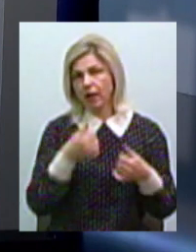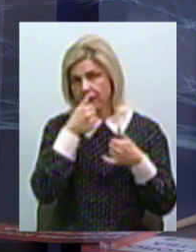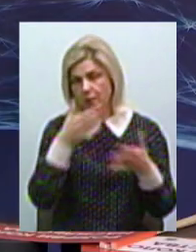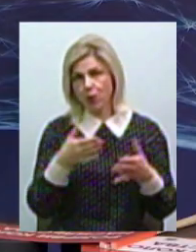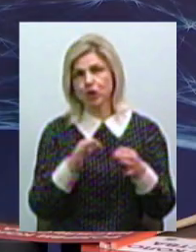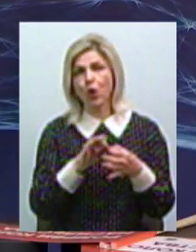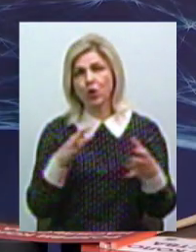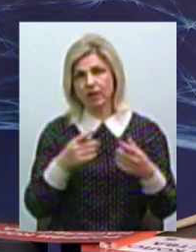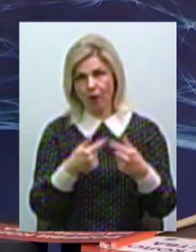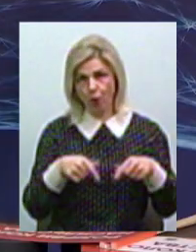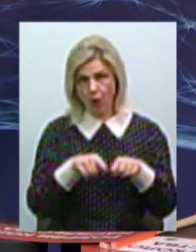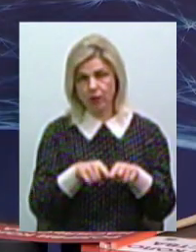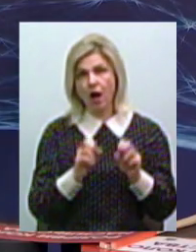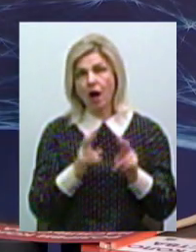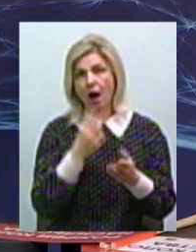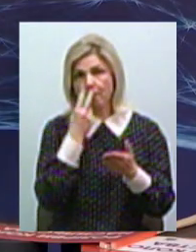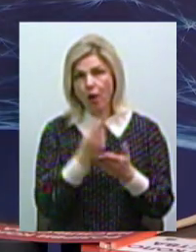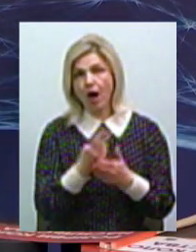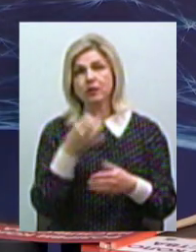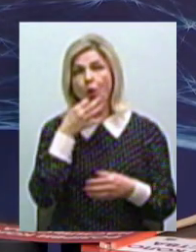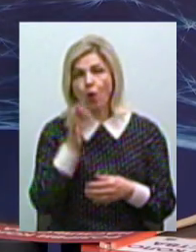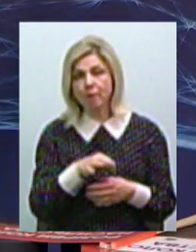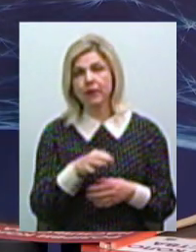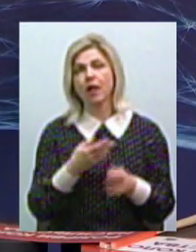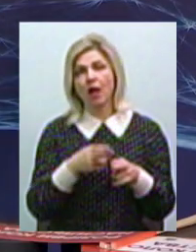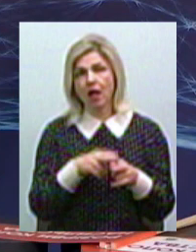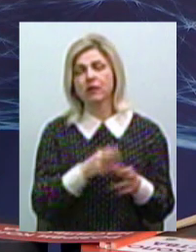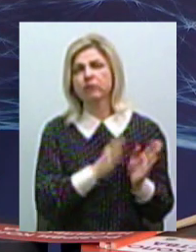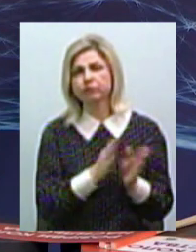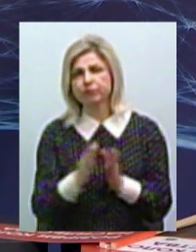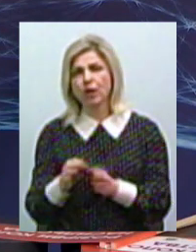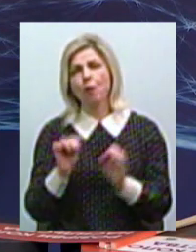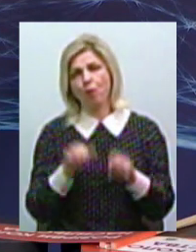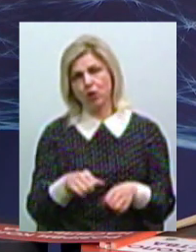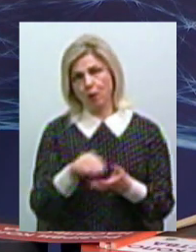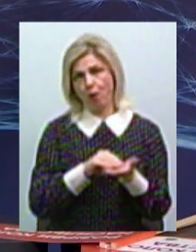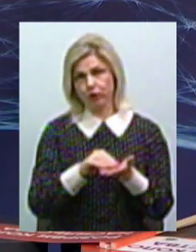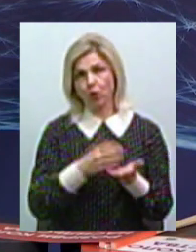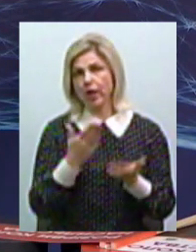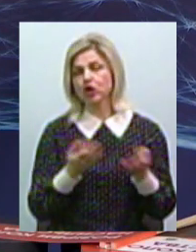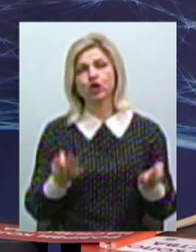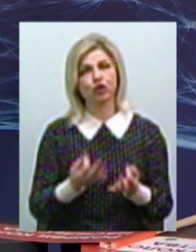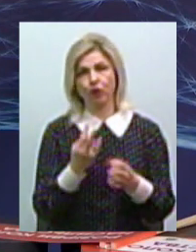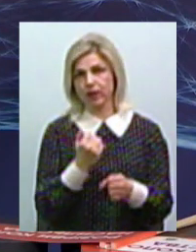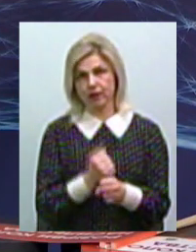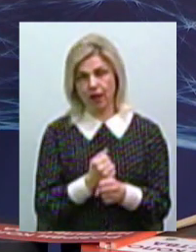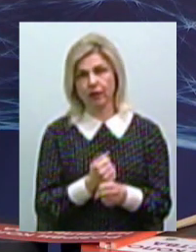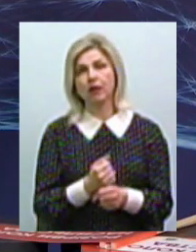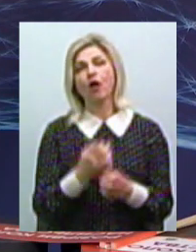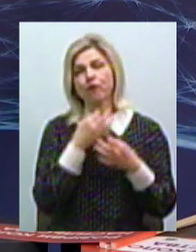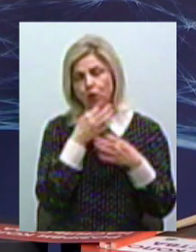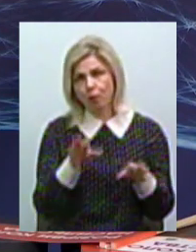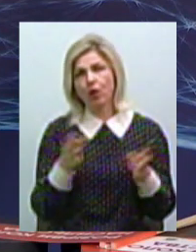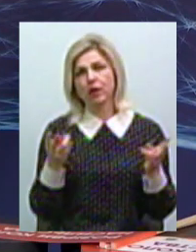коло насильства, а як показує практика, насильство має циклічний характер і воно буде повторюватися, якщо нічого не з цим не робити. Тому в будь-якому разі